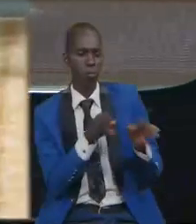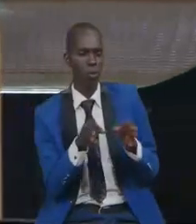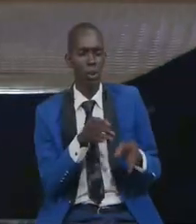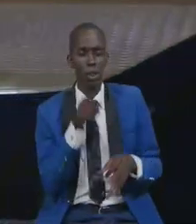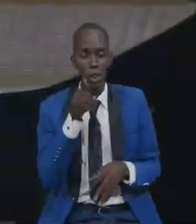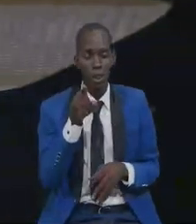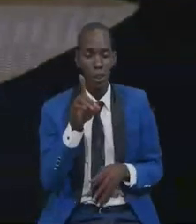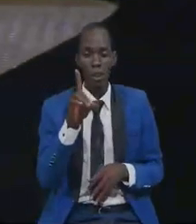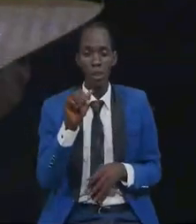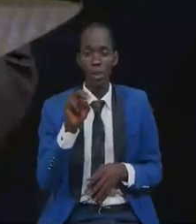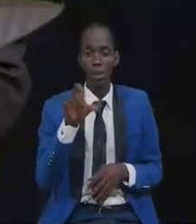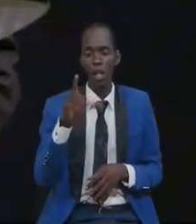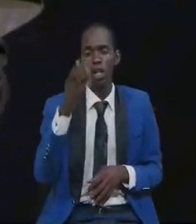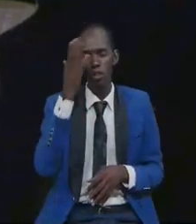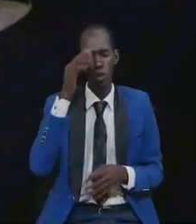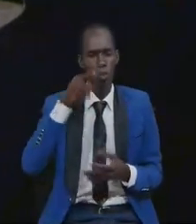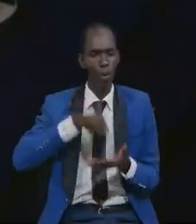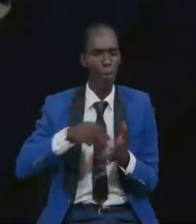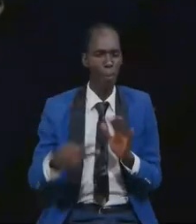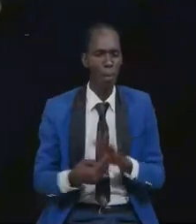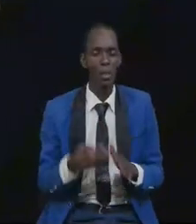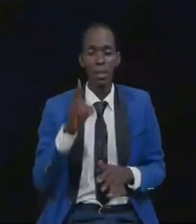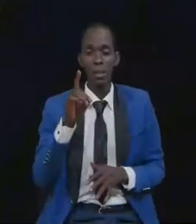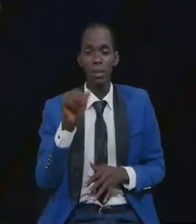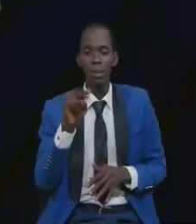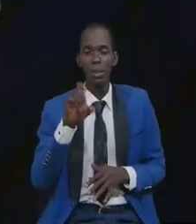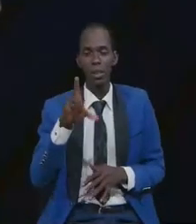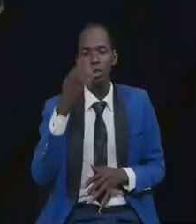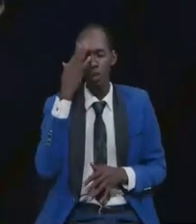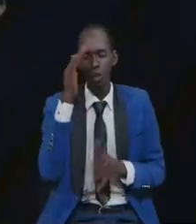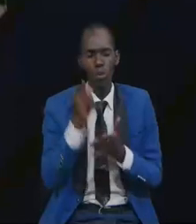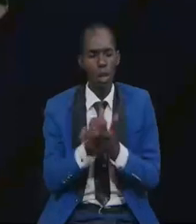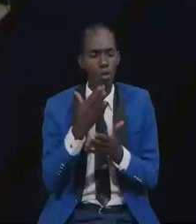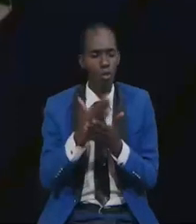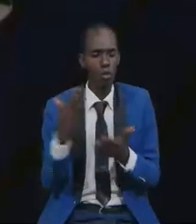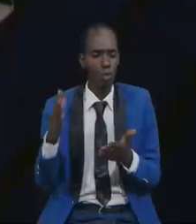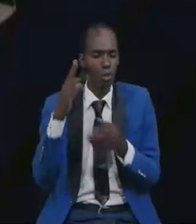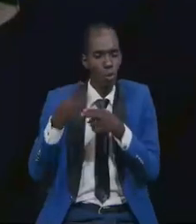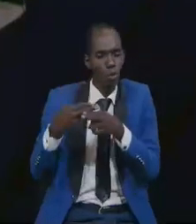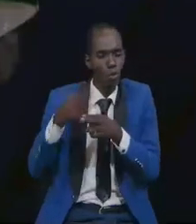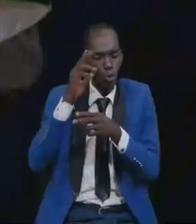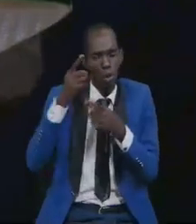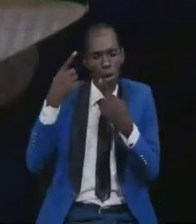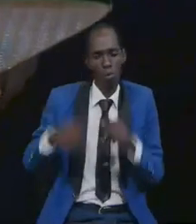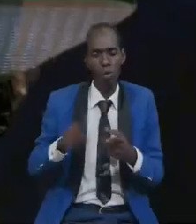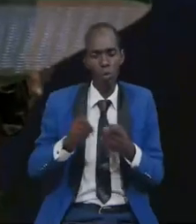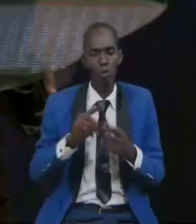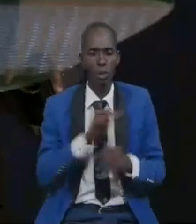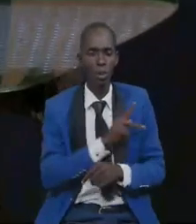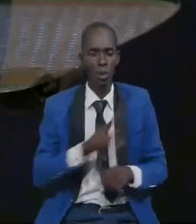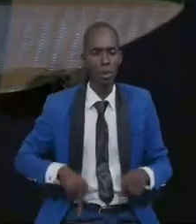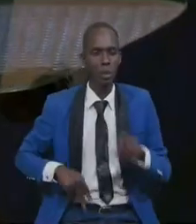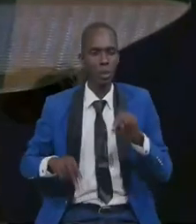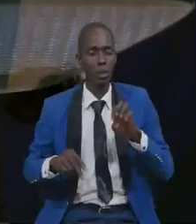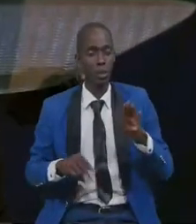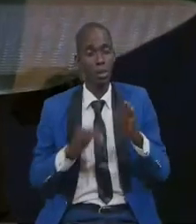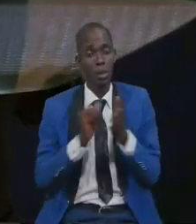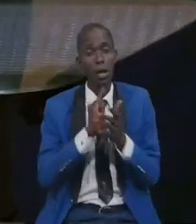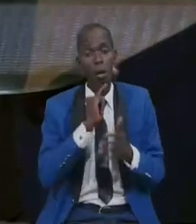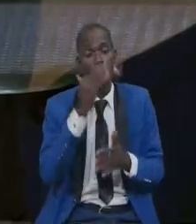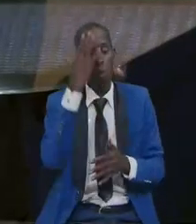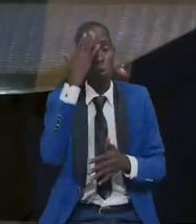abasourdi. Il connaissait l'interprétation. Il savait que quelque chose était sur le point de descendre sur Nebuchadnezzar, le roi.